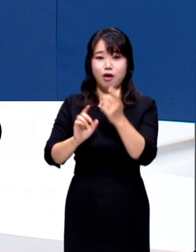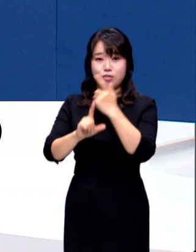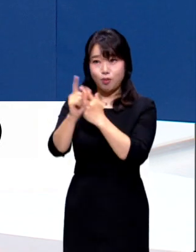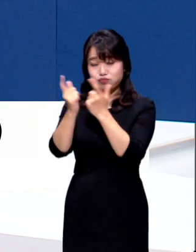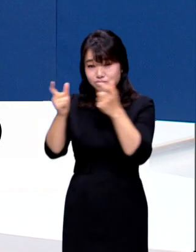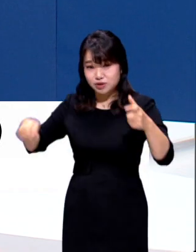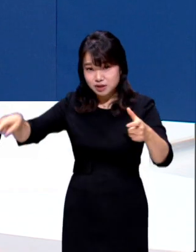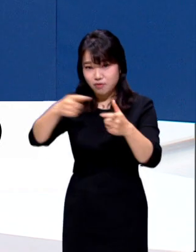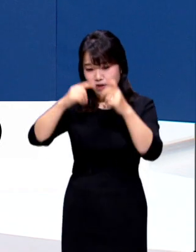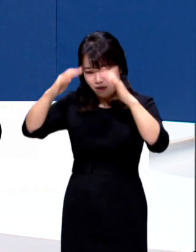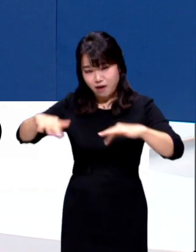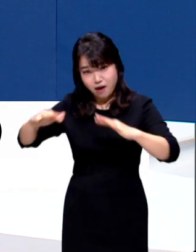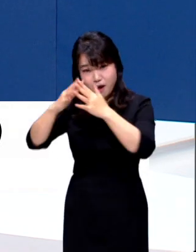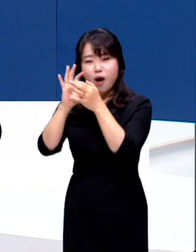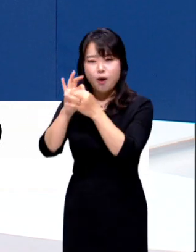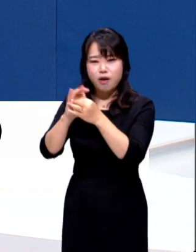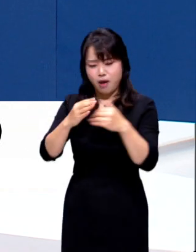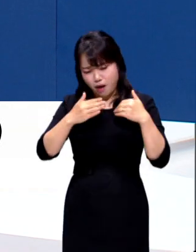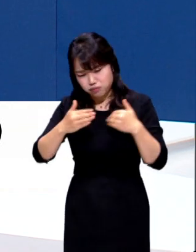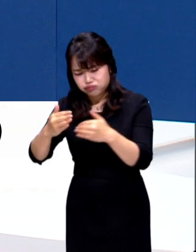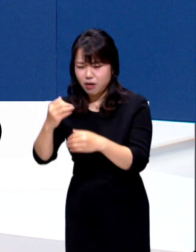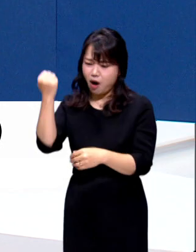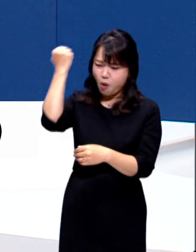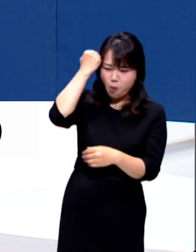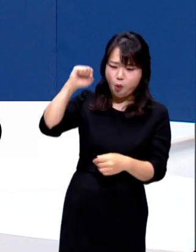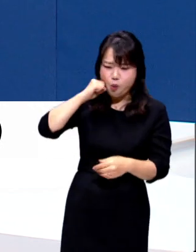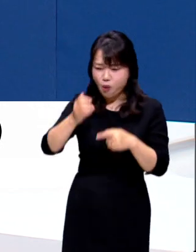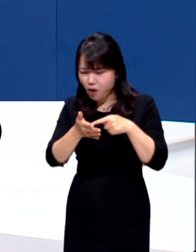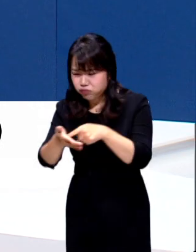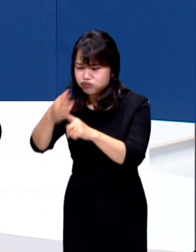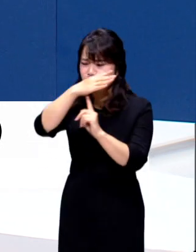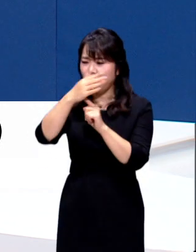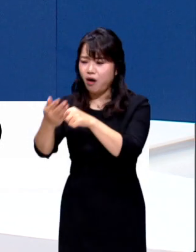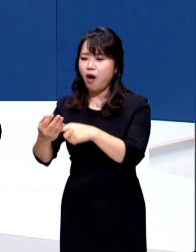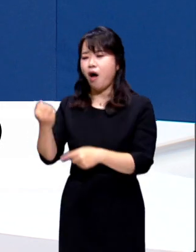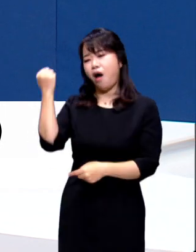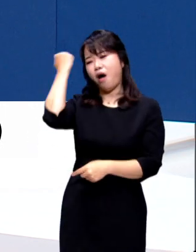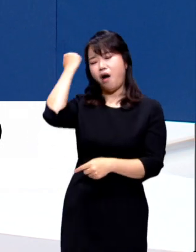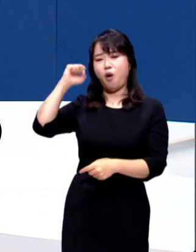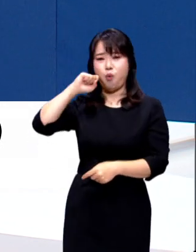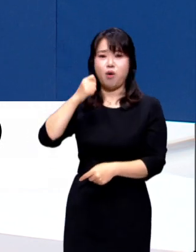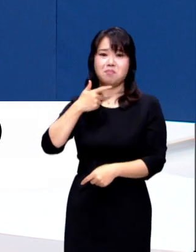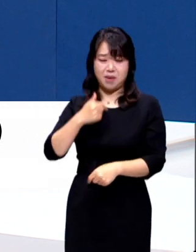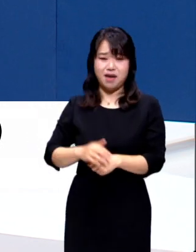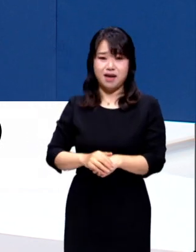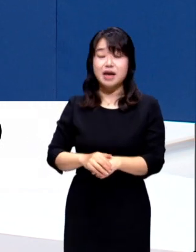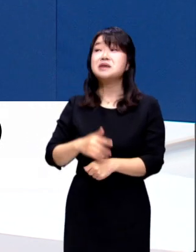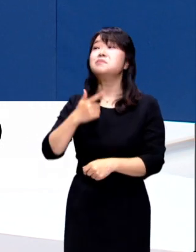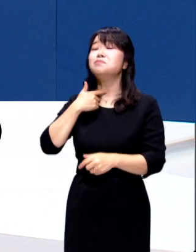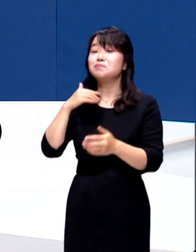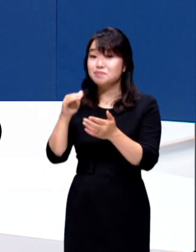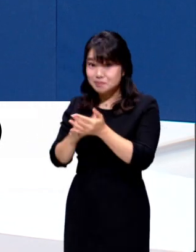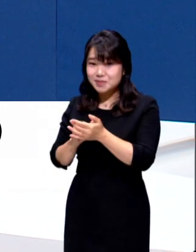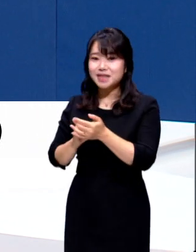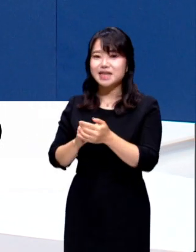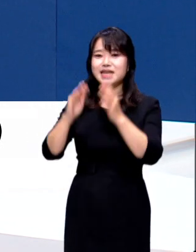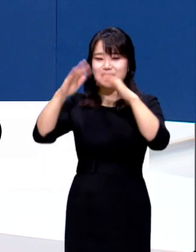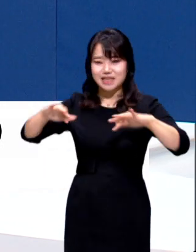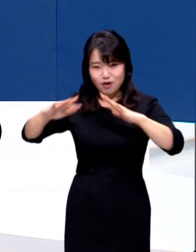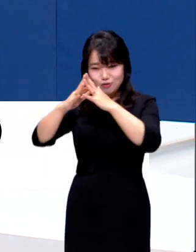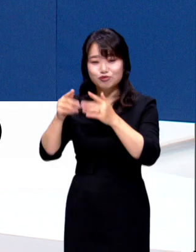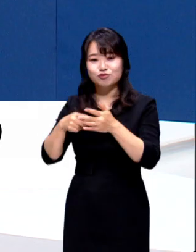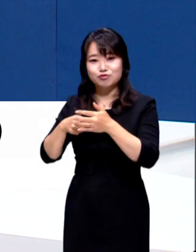아파트의 재건축 사업은 절차도 복잡한 데다 추진 과정도 순조롭지 않은데요. 네, 이 과정을 경험한 도봉구